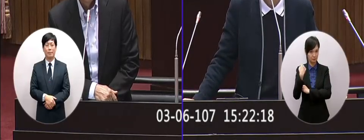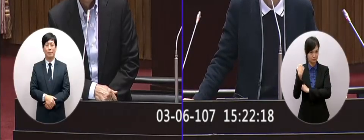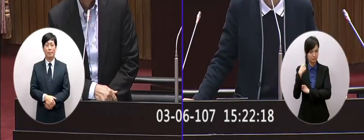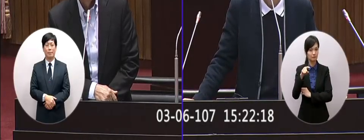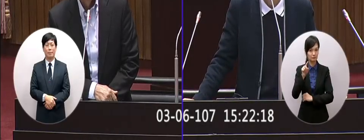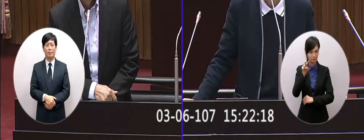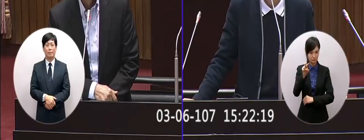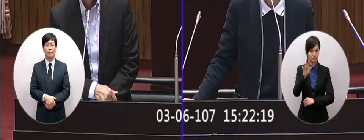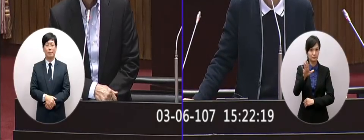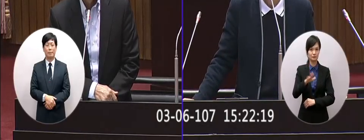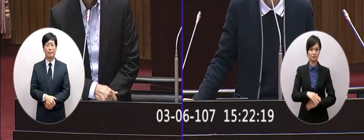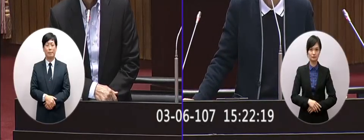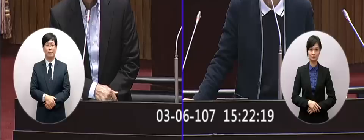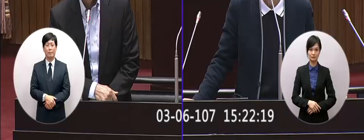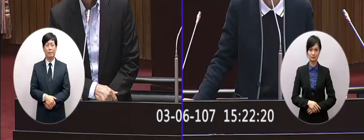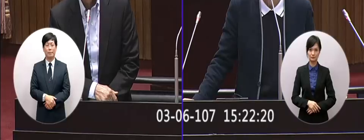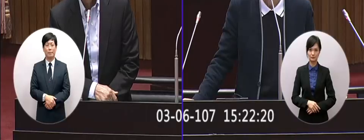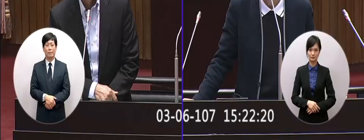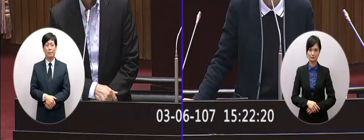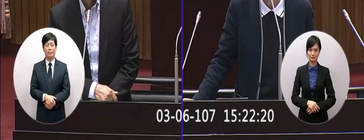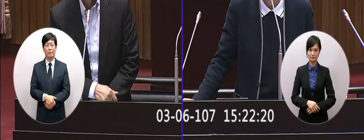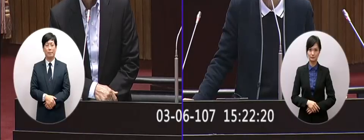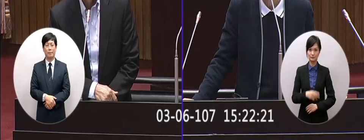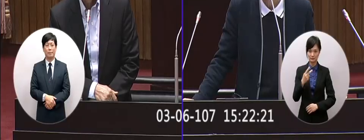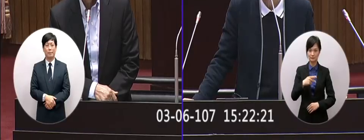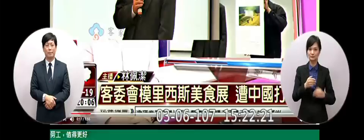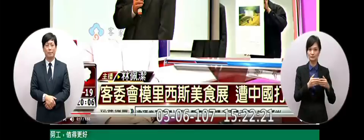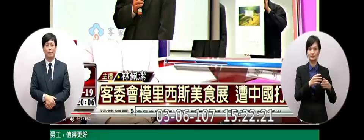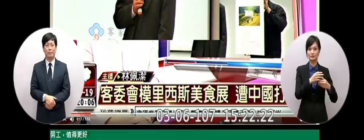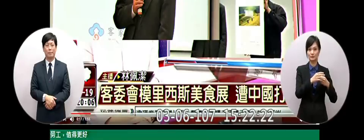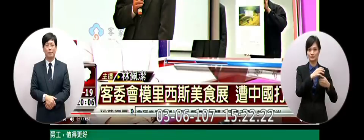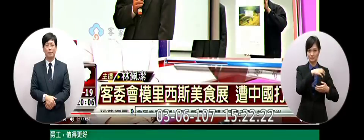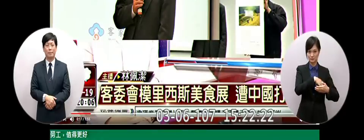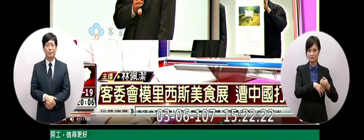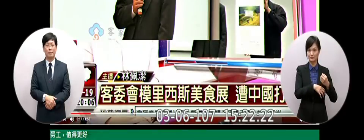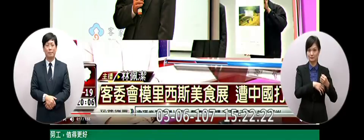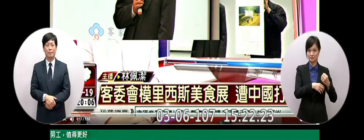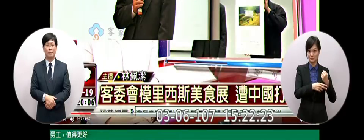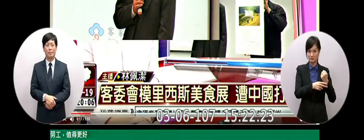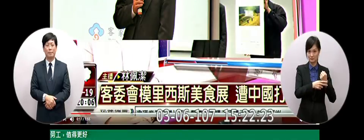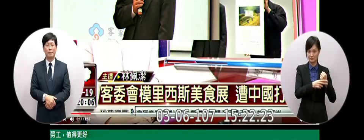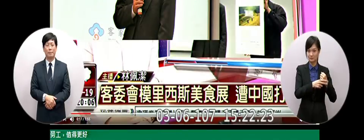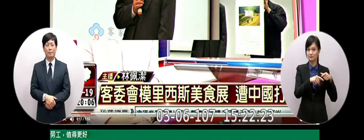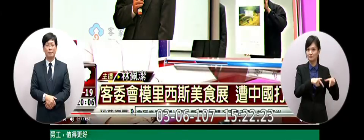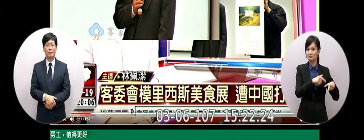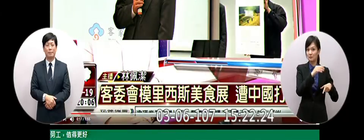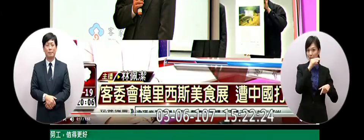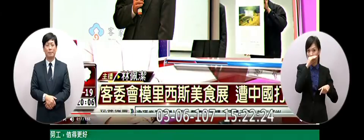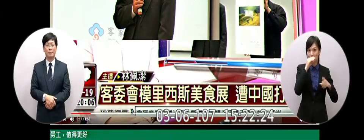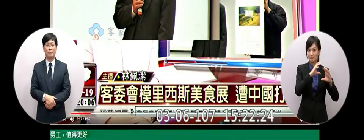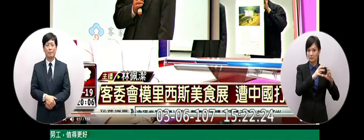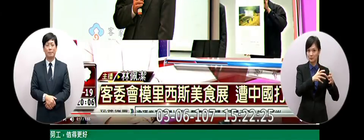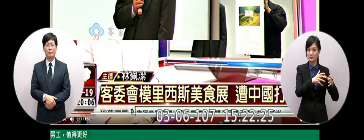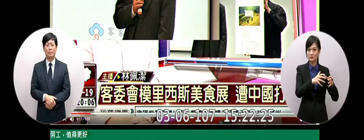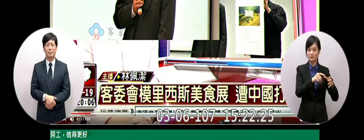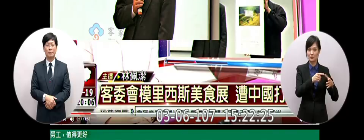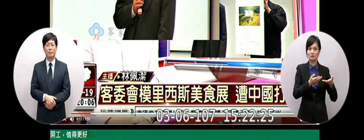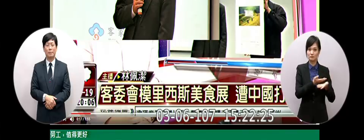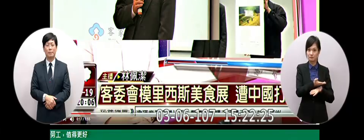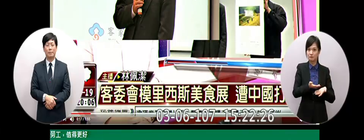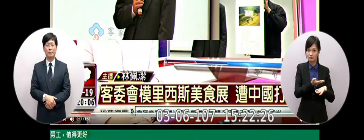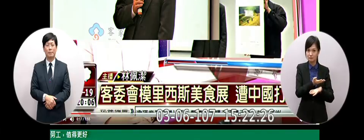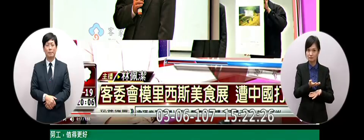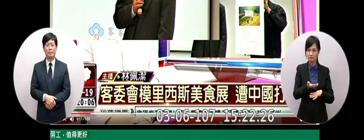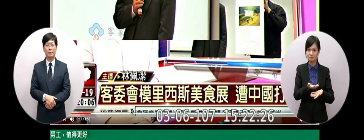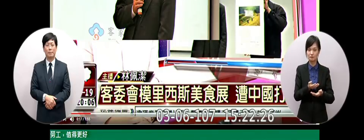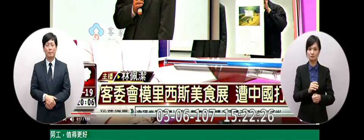啊，实际上啊，拄到呀，摩里西斯呀，看事情的发生，啊，因为时间的关系哦，啊，没